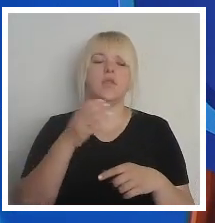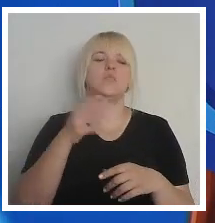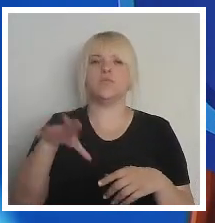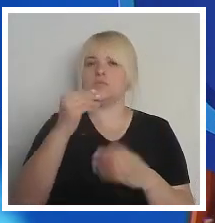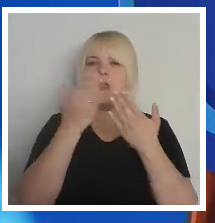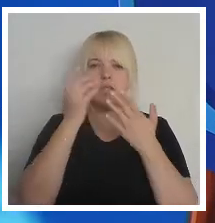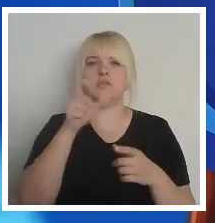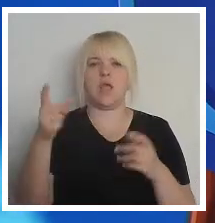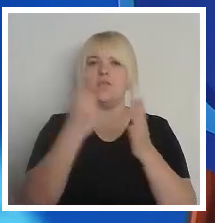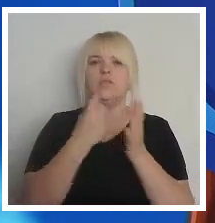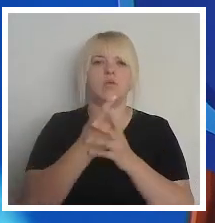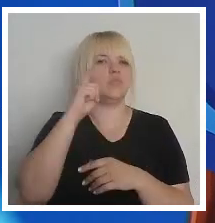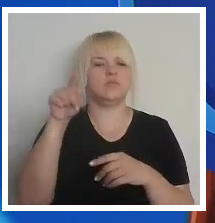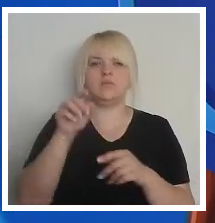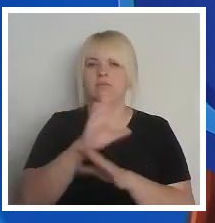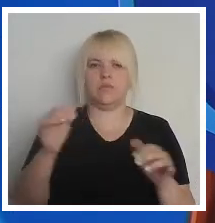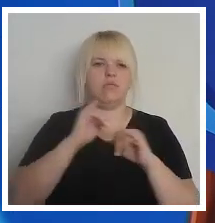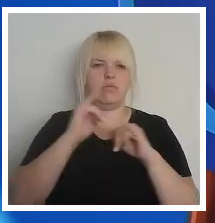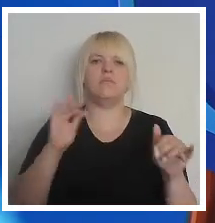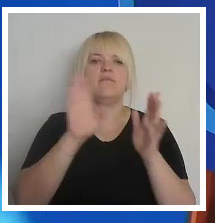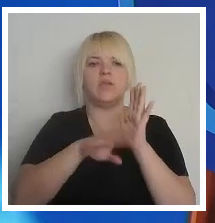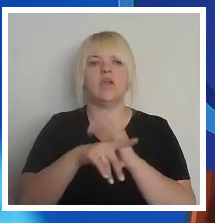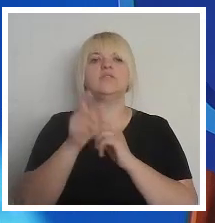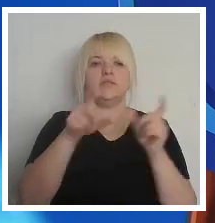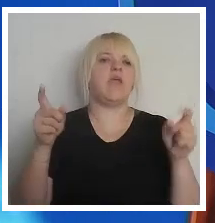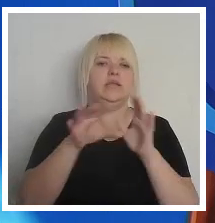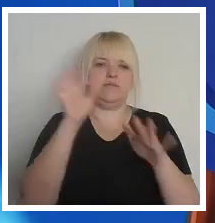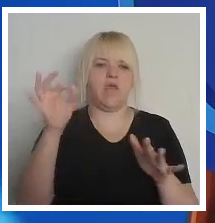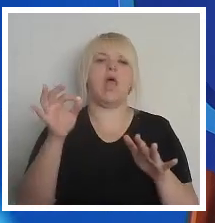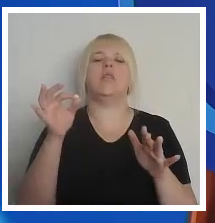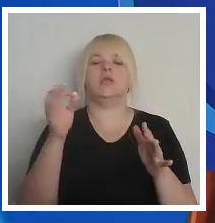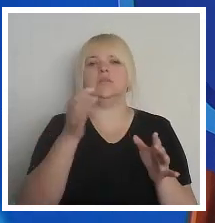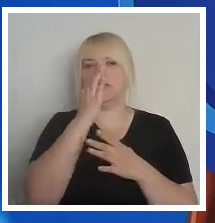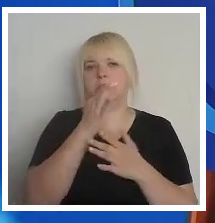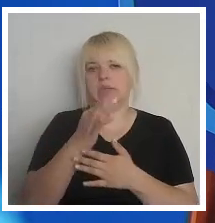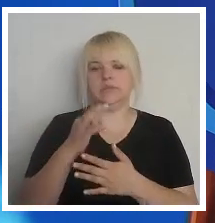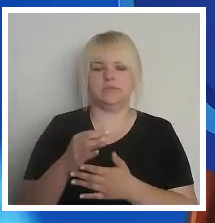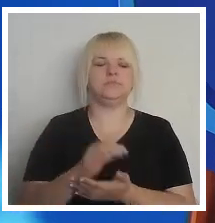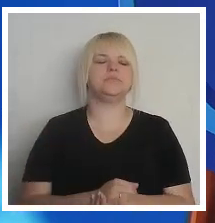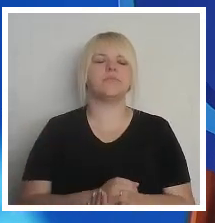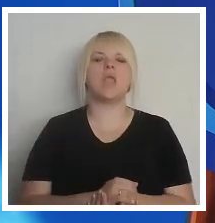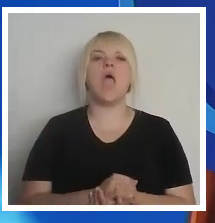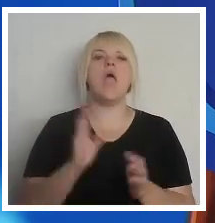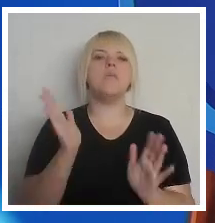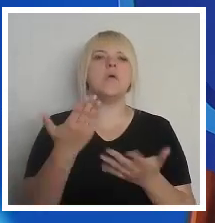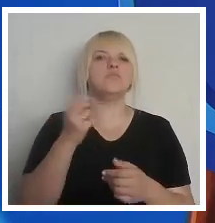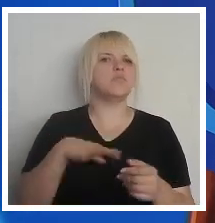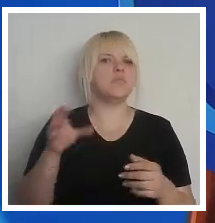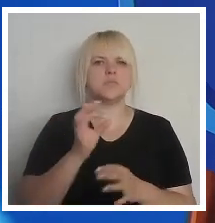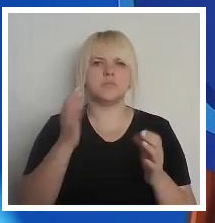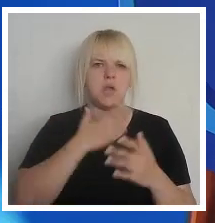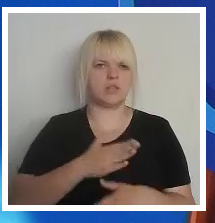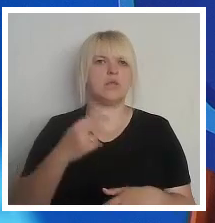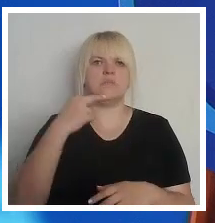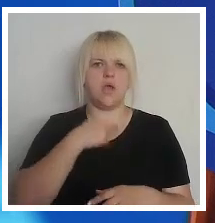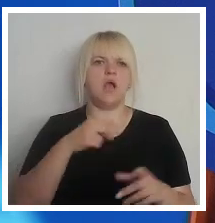protams, tā nebija reprezentatīva atbildēt tie, kuri izvēlējās atbildēt, bet mums par patīkamu pārsteigumu, godīgi sakot, un šie,